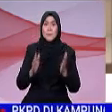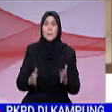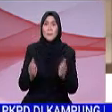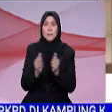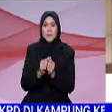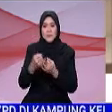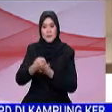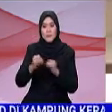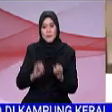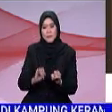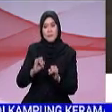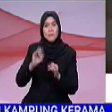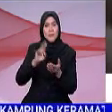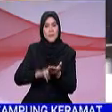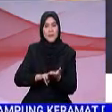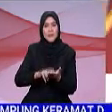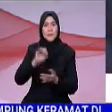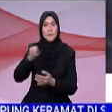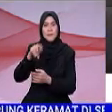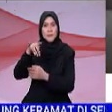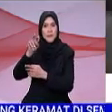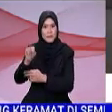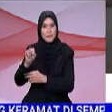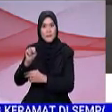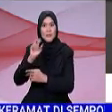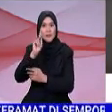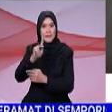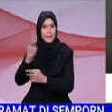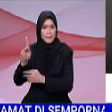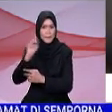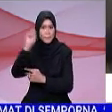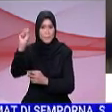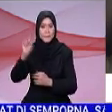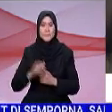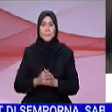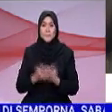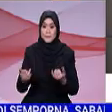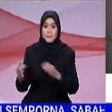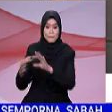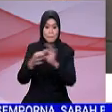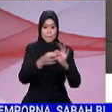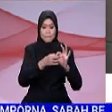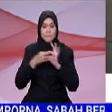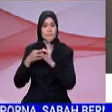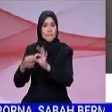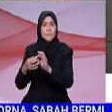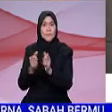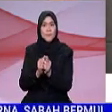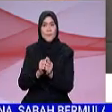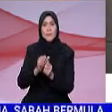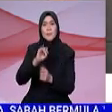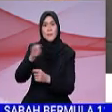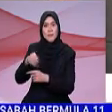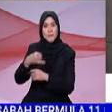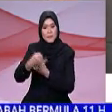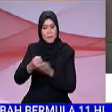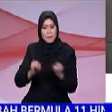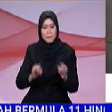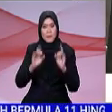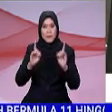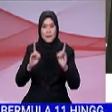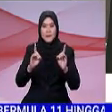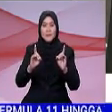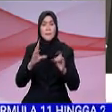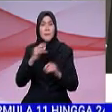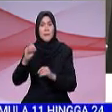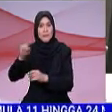bersama Jabatan Pendaftaran Negara JPN di Kota Kinabalu. Menurutnya, kerjasama dan sinergi antara Jabatan Pendidikan Negeri Sabah dan JPN